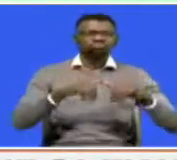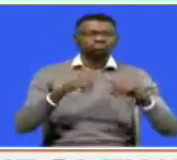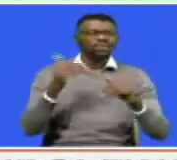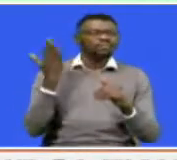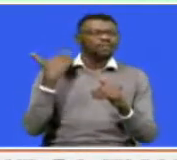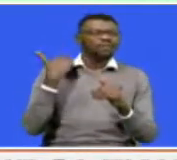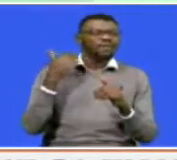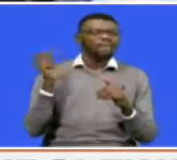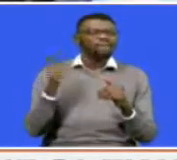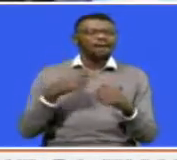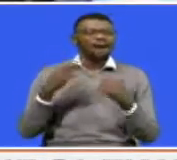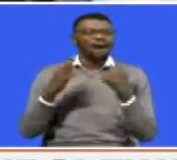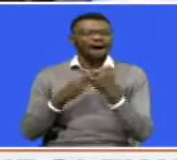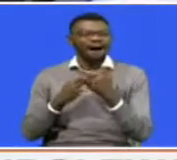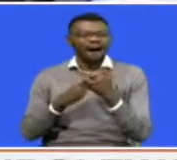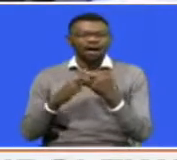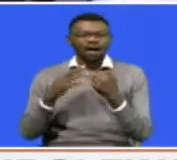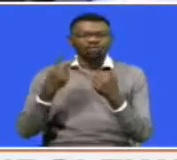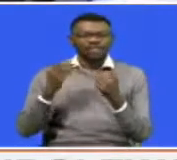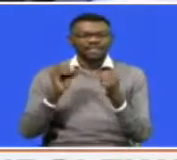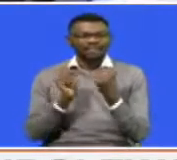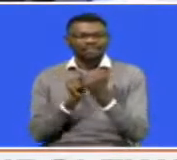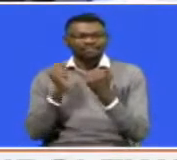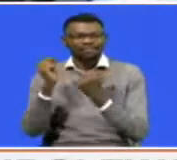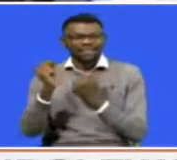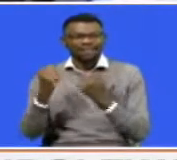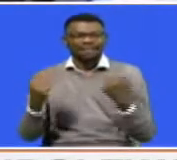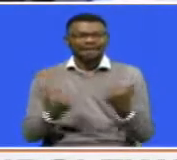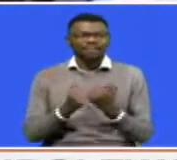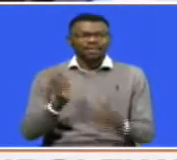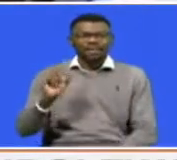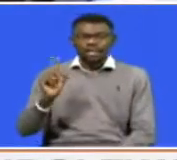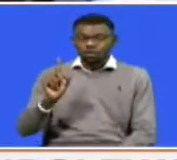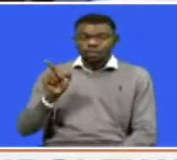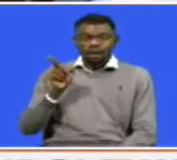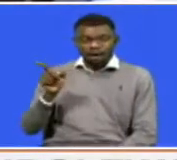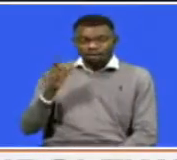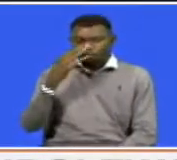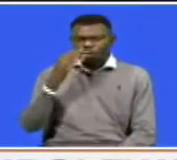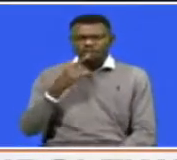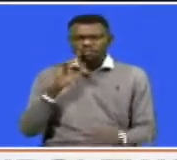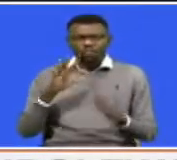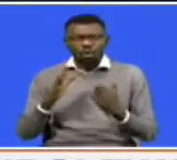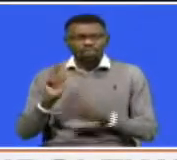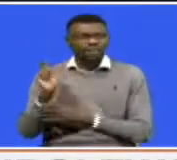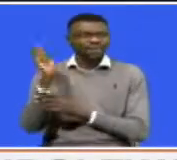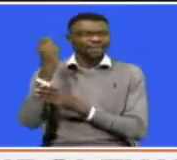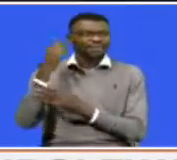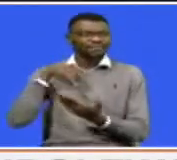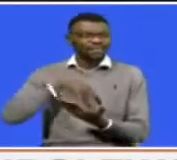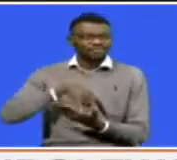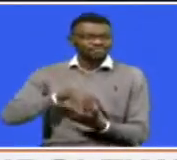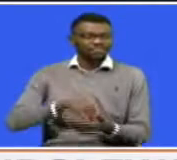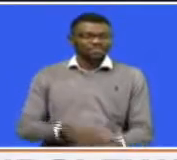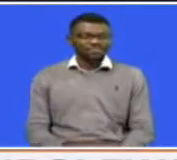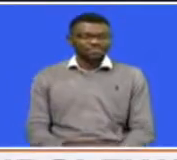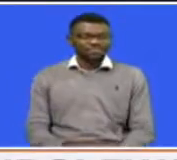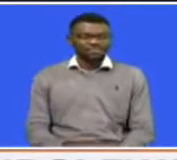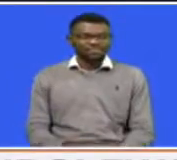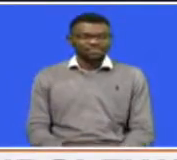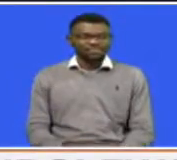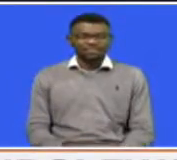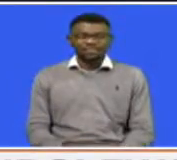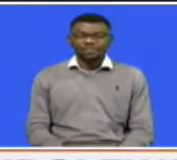ulioandaliwa mwezi Agosti mwaka 2015 jijini Nairobi alisema Kenya haitaachwa nyuma. So long as the necessary safeguards are put in